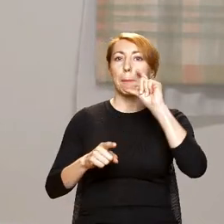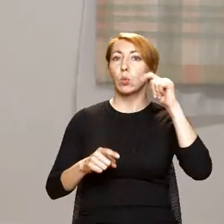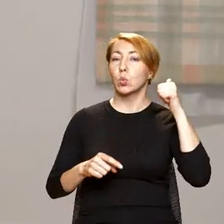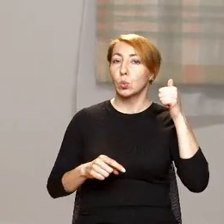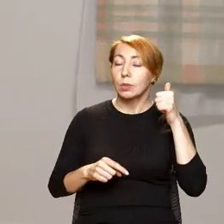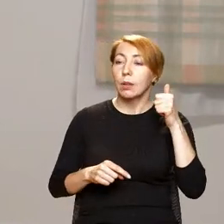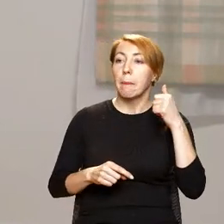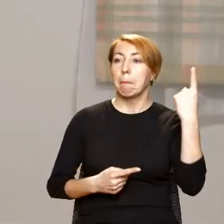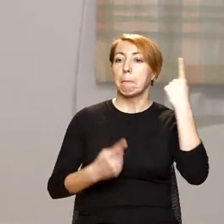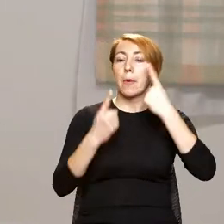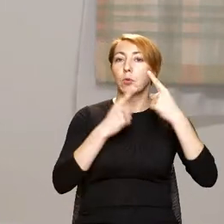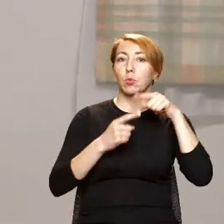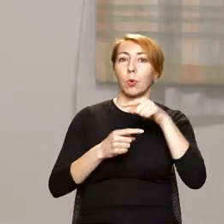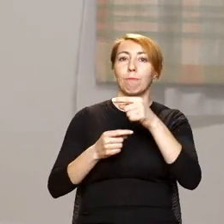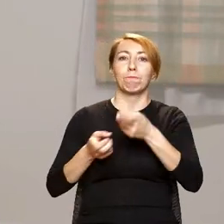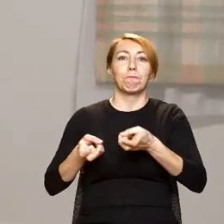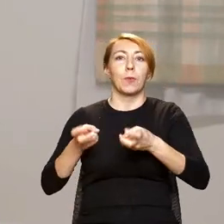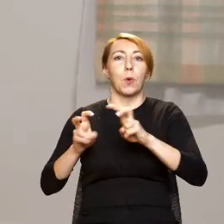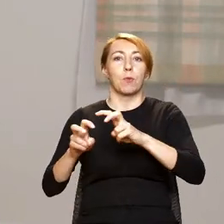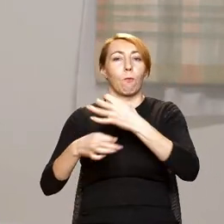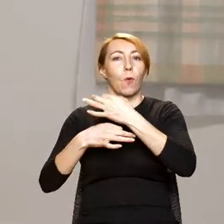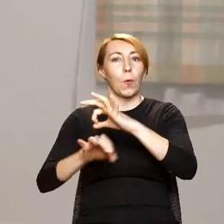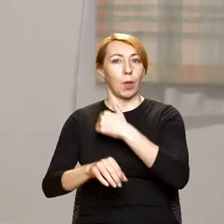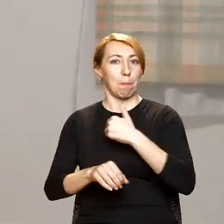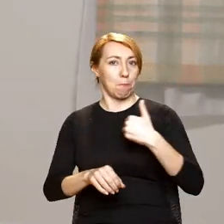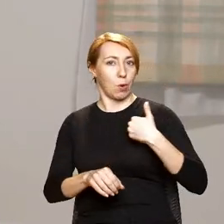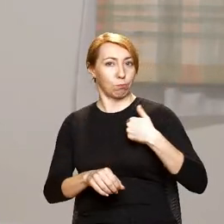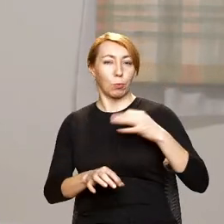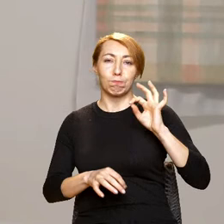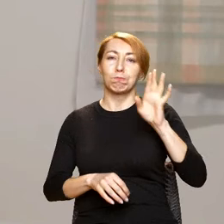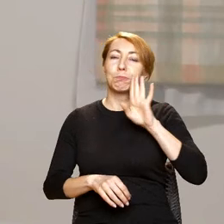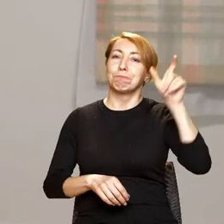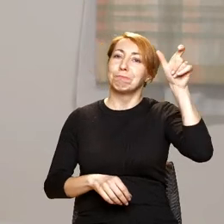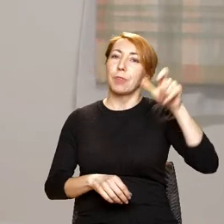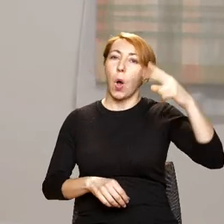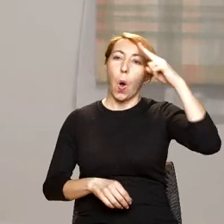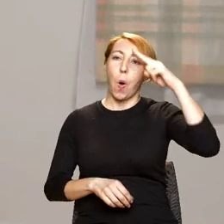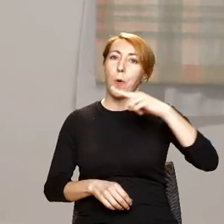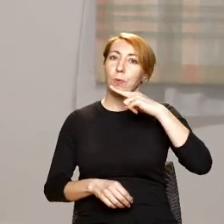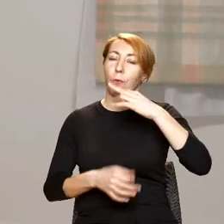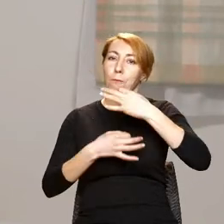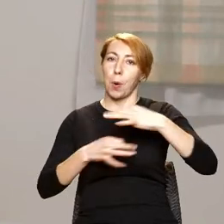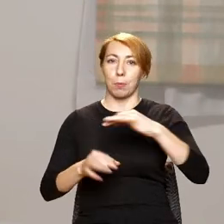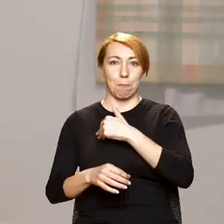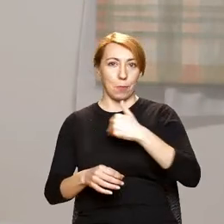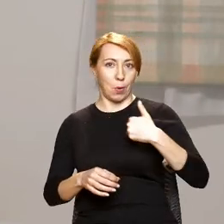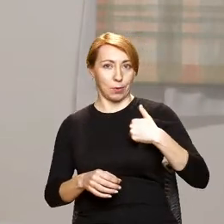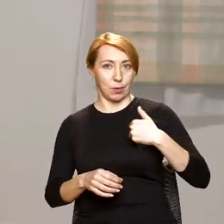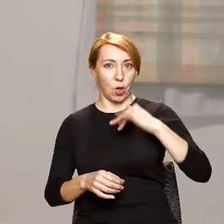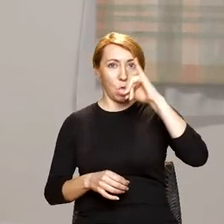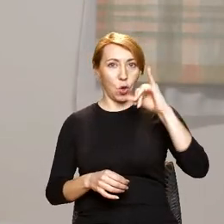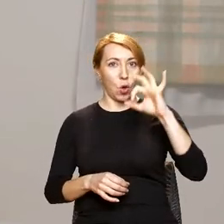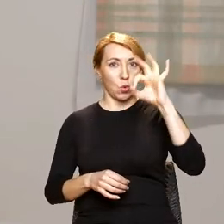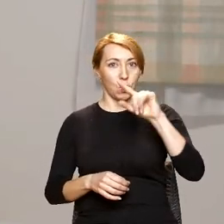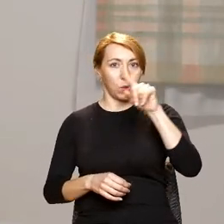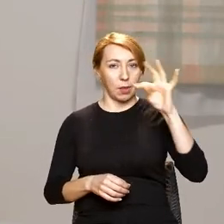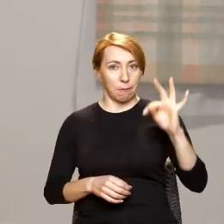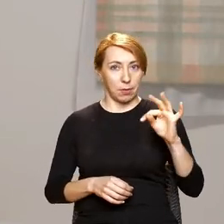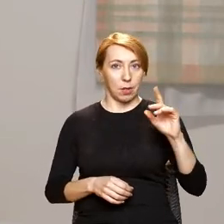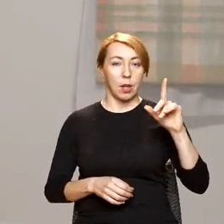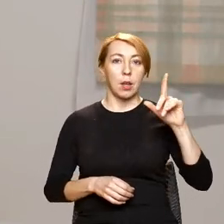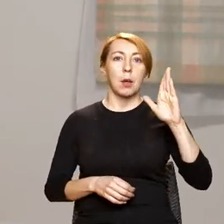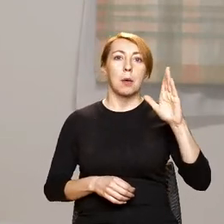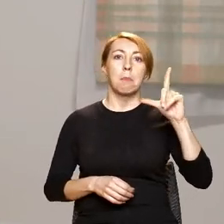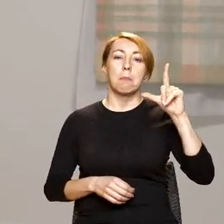o twórcy niepodległej Polski, ojcu niepodległej Polski, Józefie Piłsudskim. Bronisław był